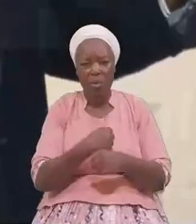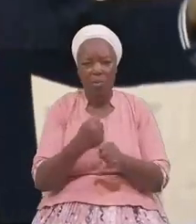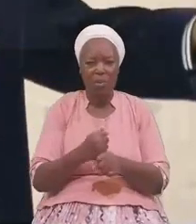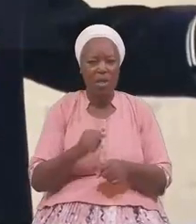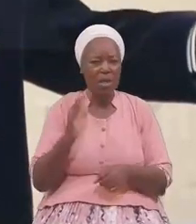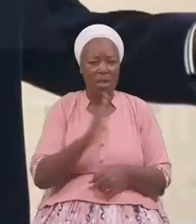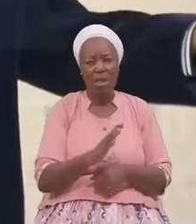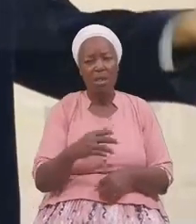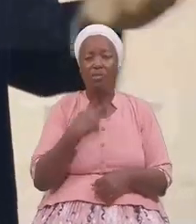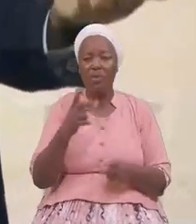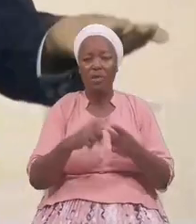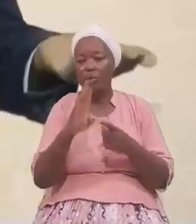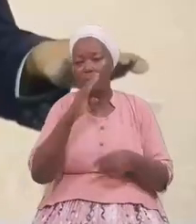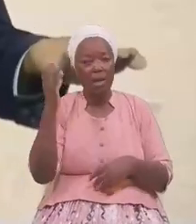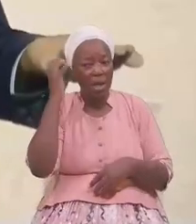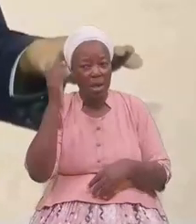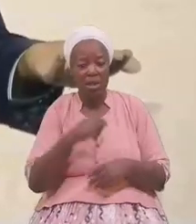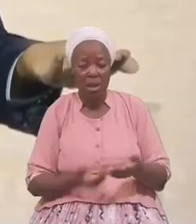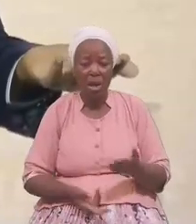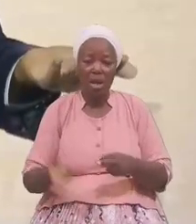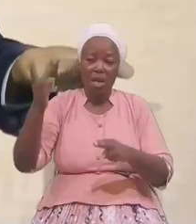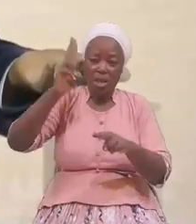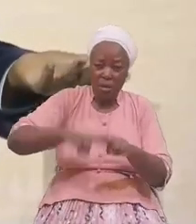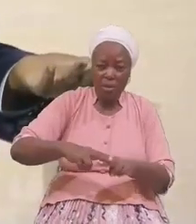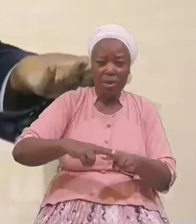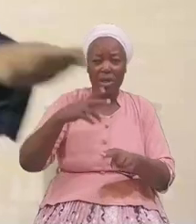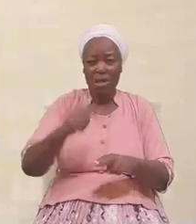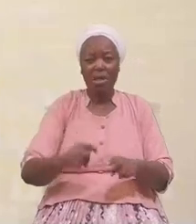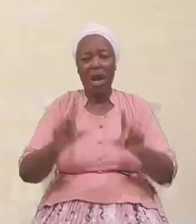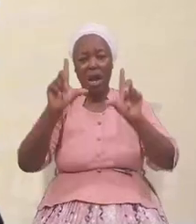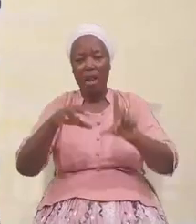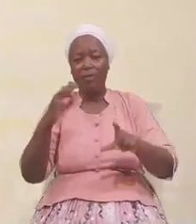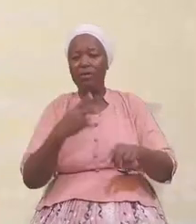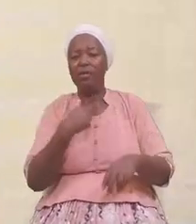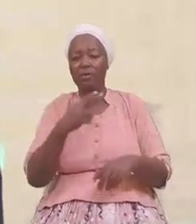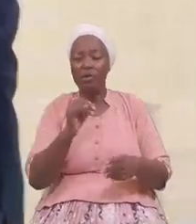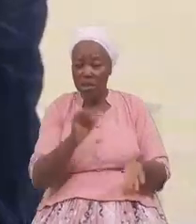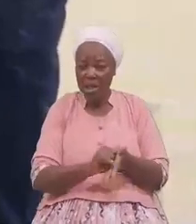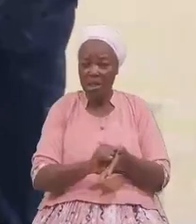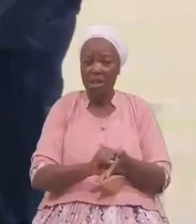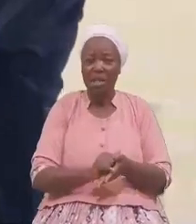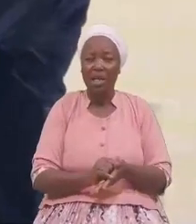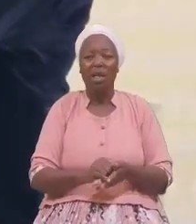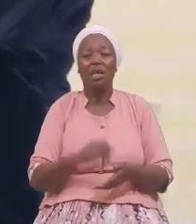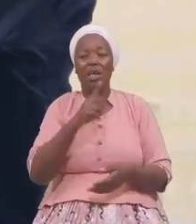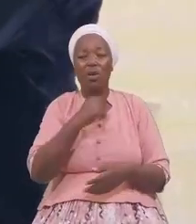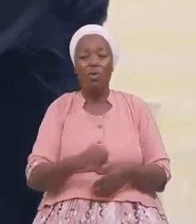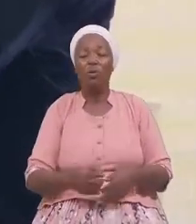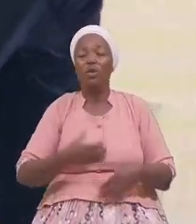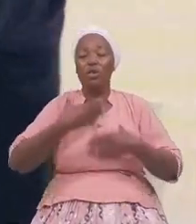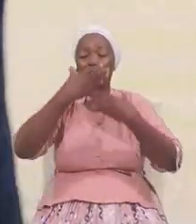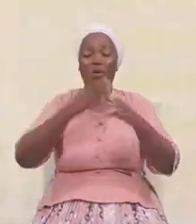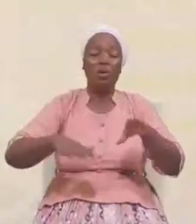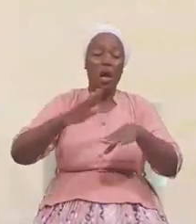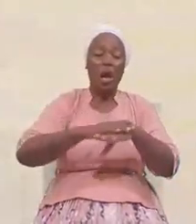qui empêchaient sa voix d'être entendue, il augmentait le volume de sa voix pour